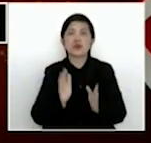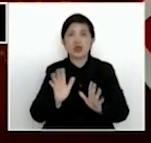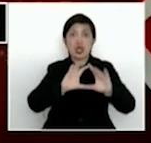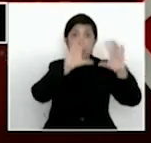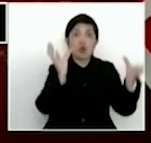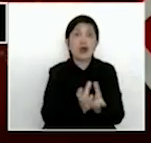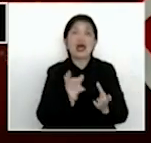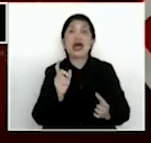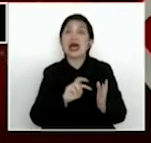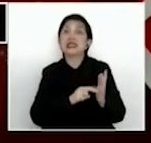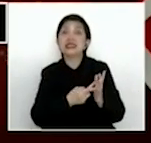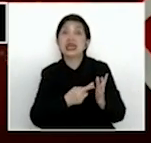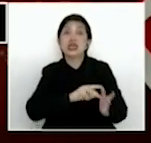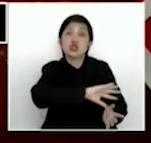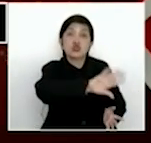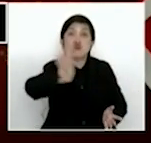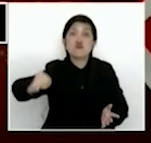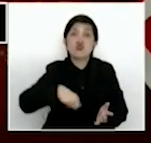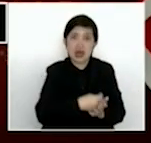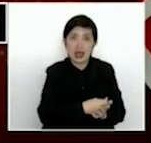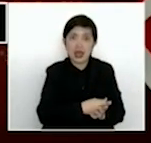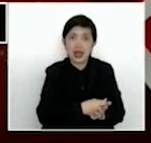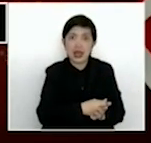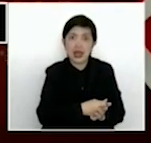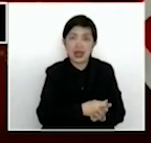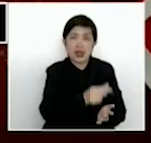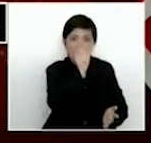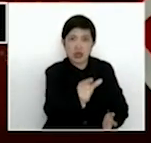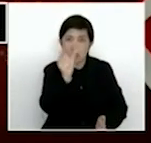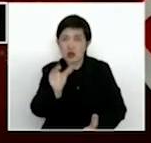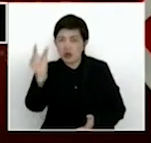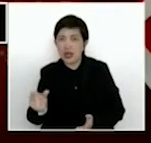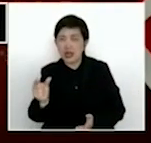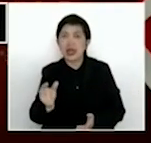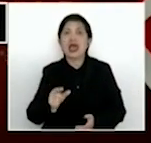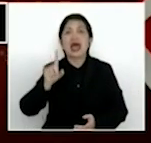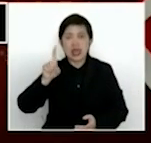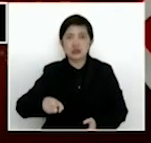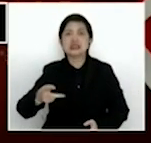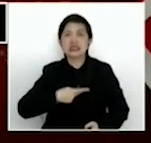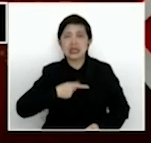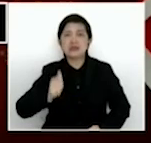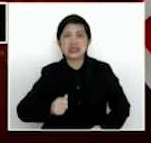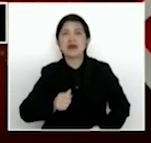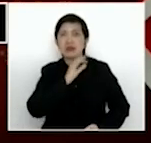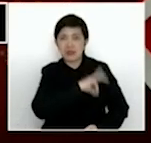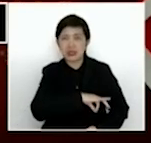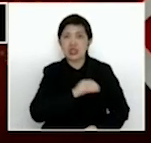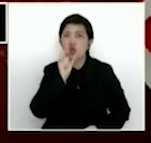apa Sema umat manusia jadi kota Global harus bisa dimanfaatkanle sebab itu